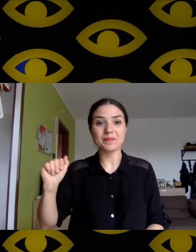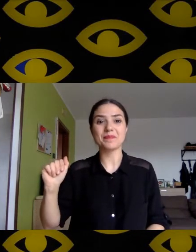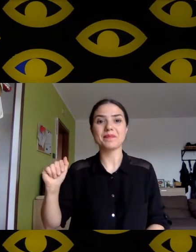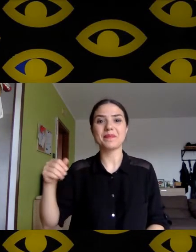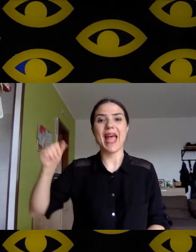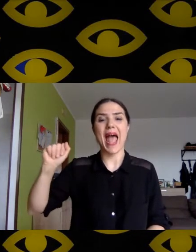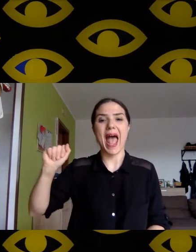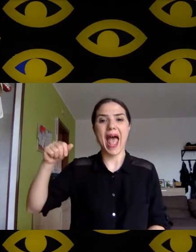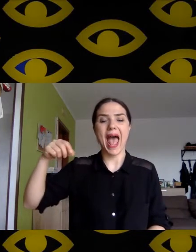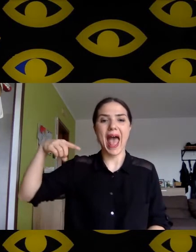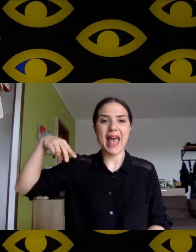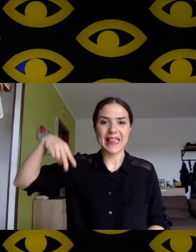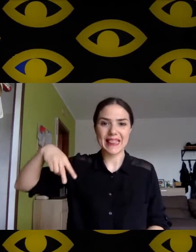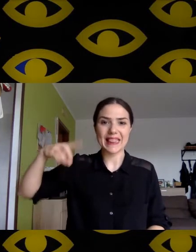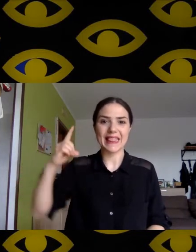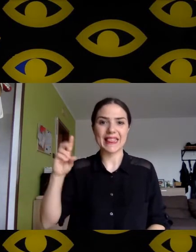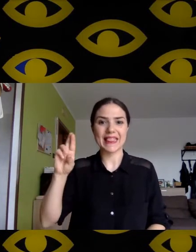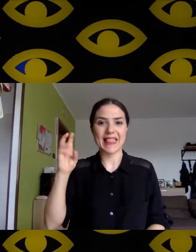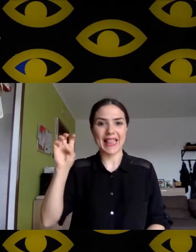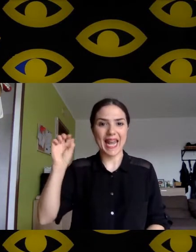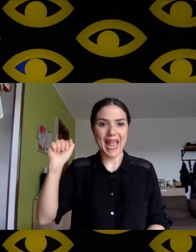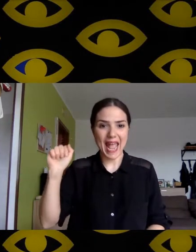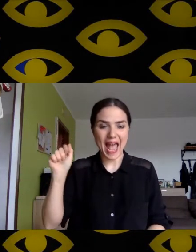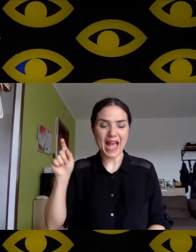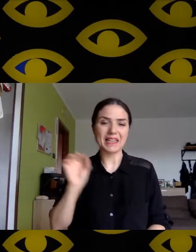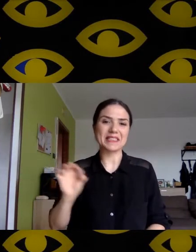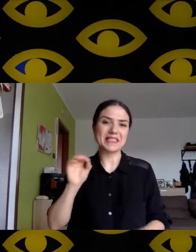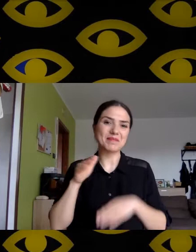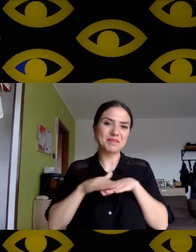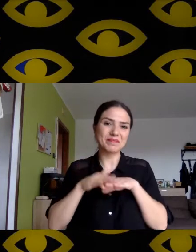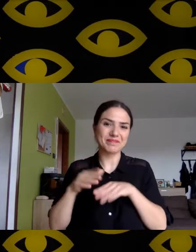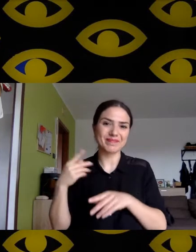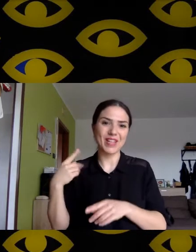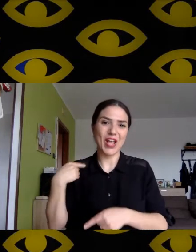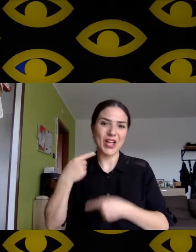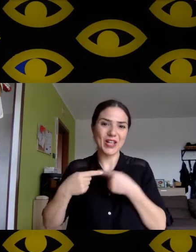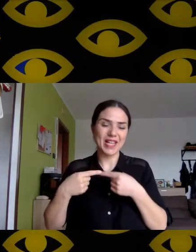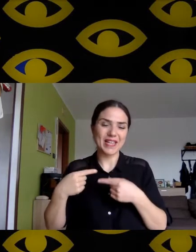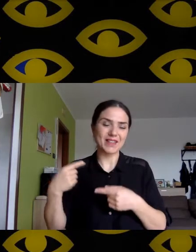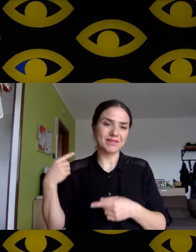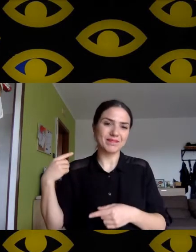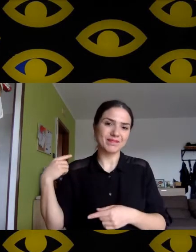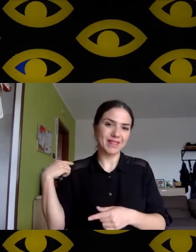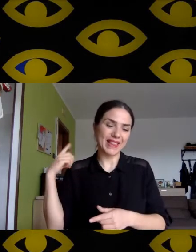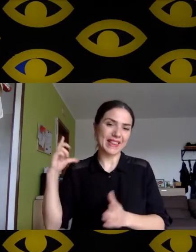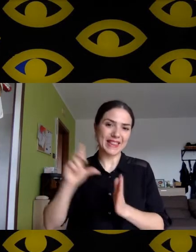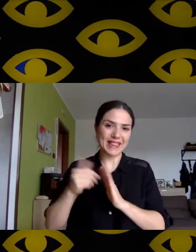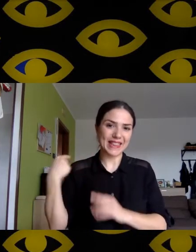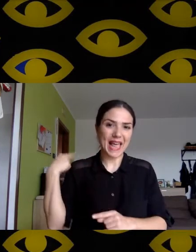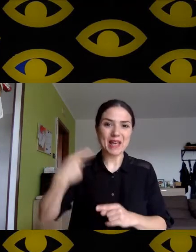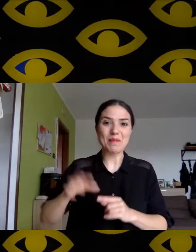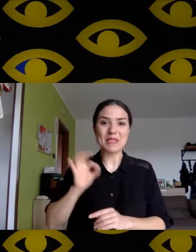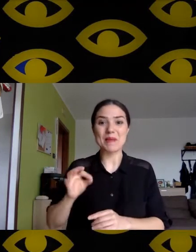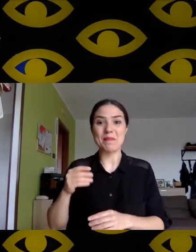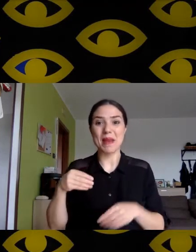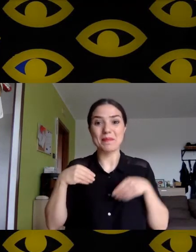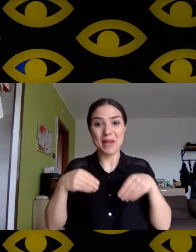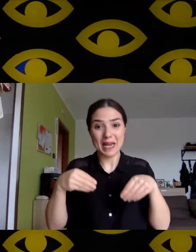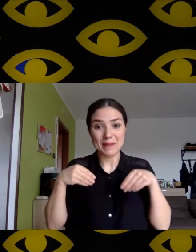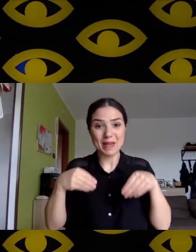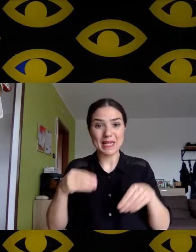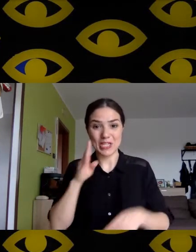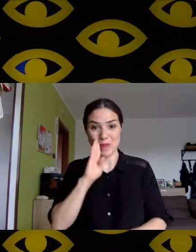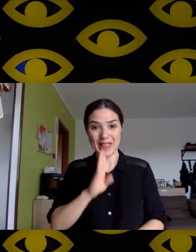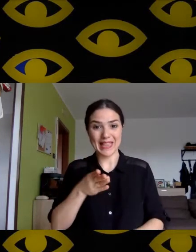dei fedelissimi che ci stanno seguendo da diverso tempo. Andrea, comincia subito con un commento